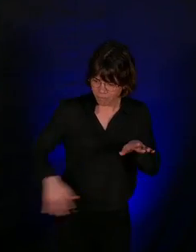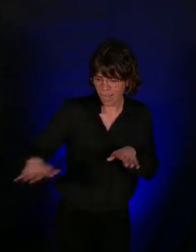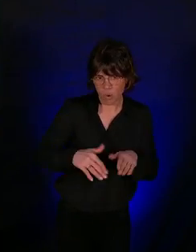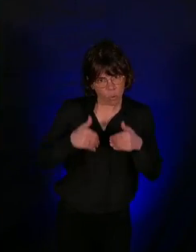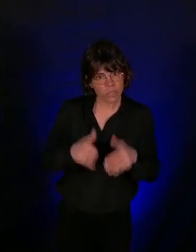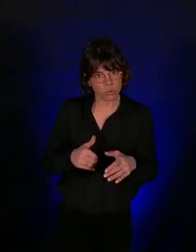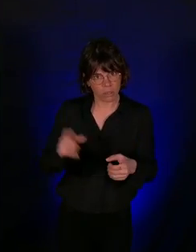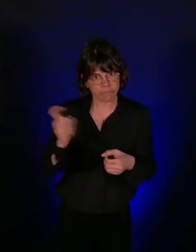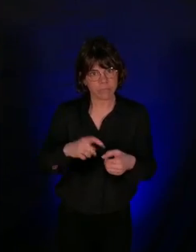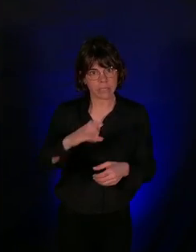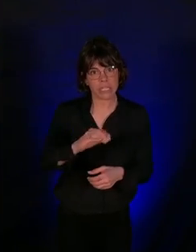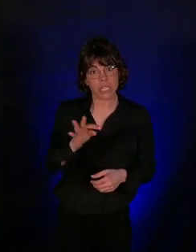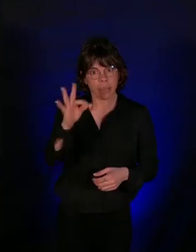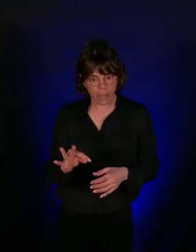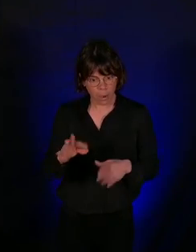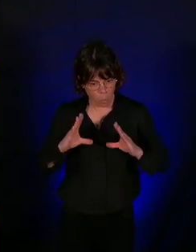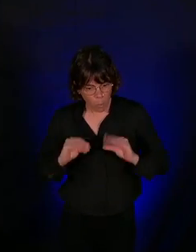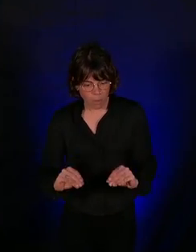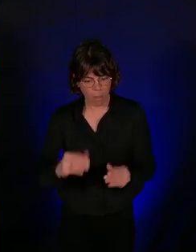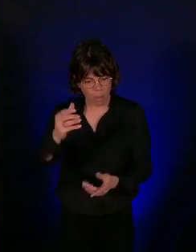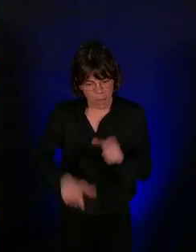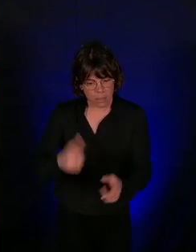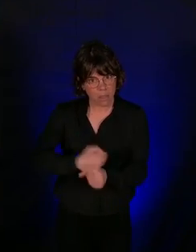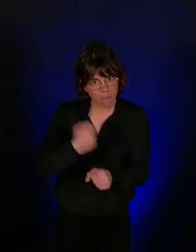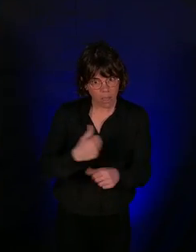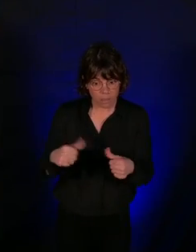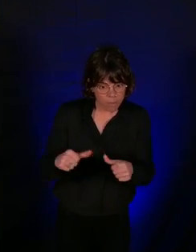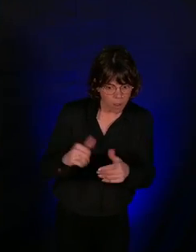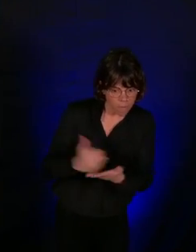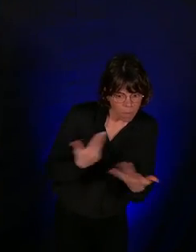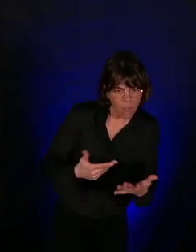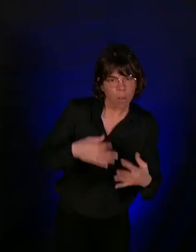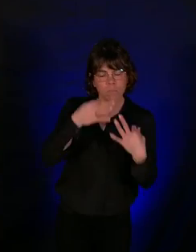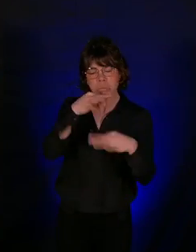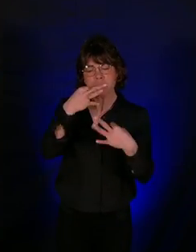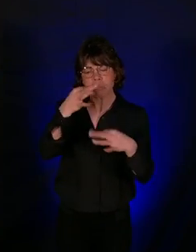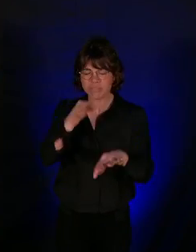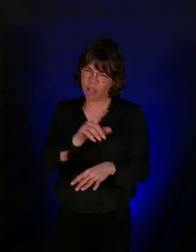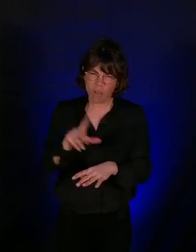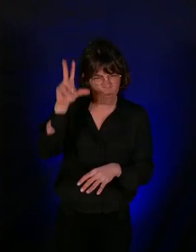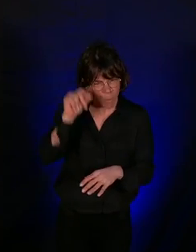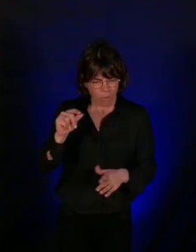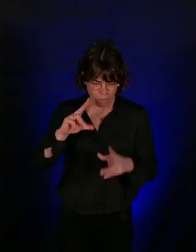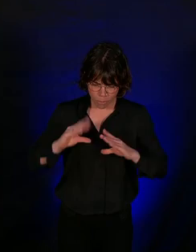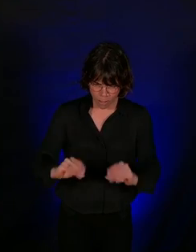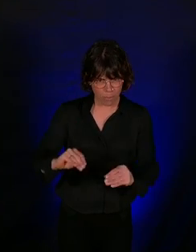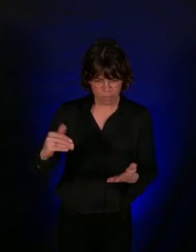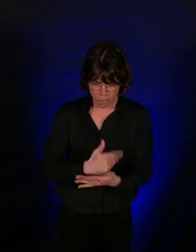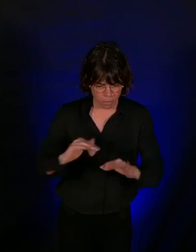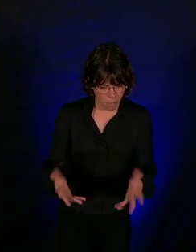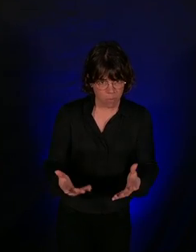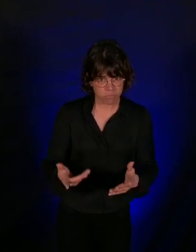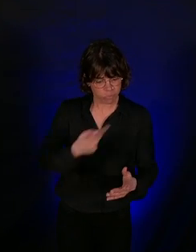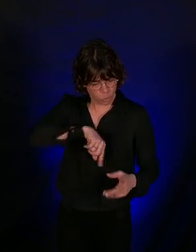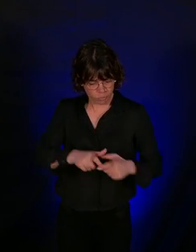CGT en partant des réalités des salariés et plutôt que des grands discours il faut comprendre nos difficultés réelles chez